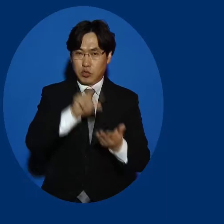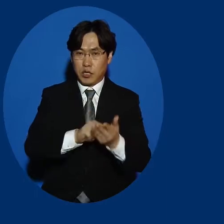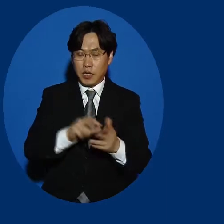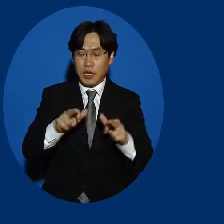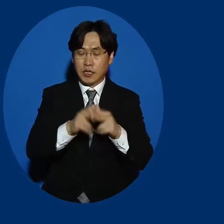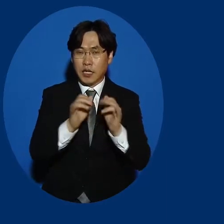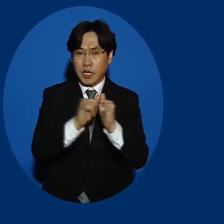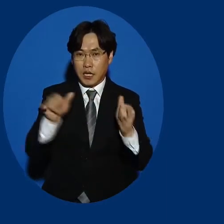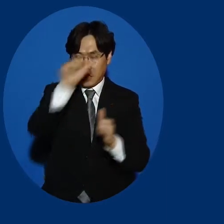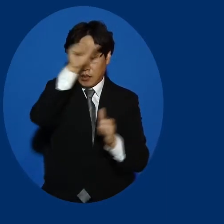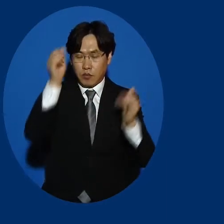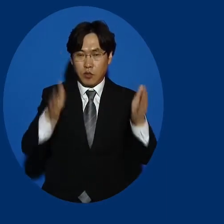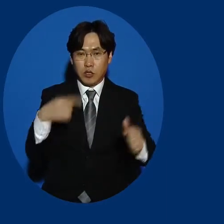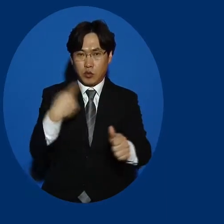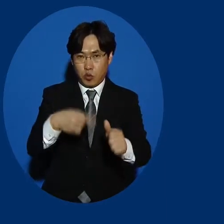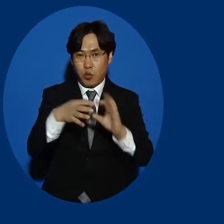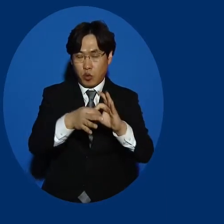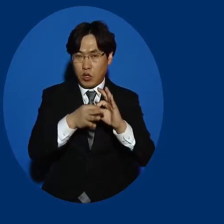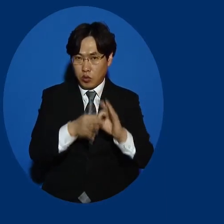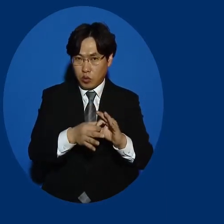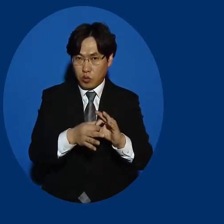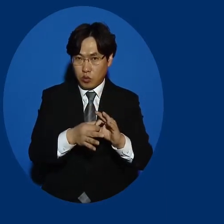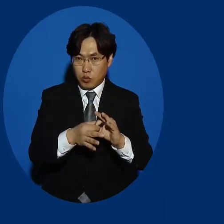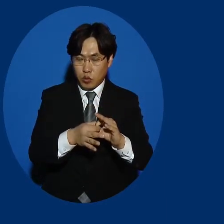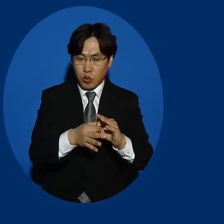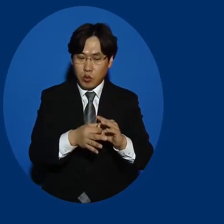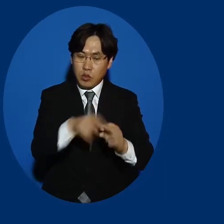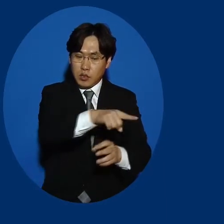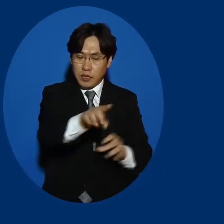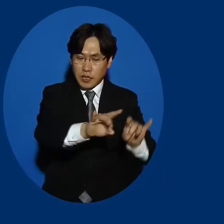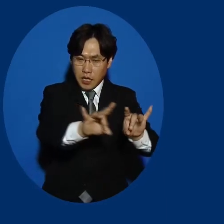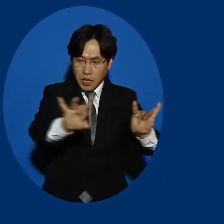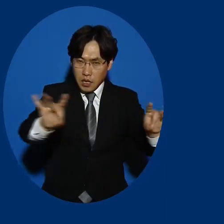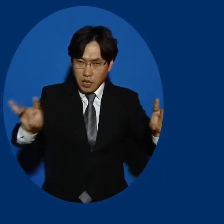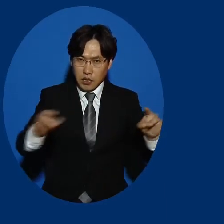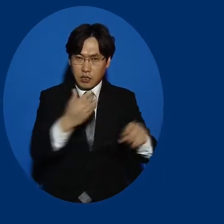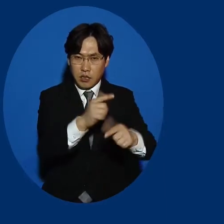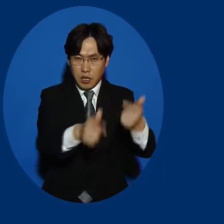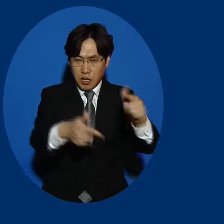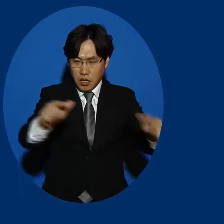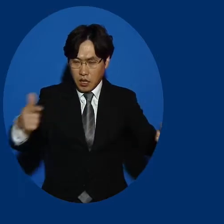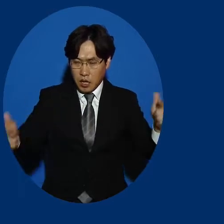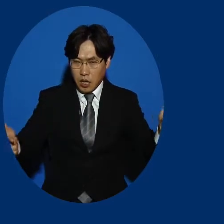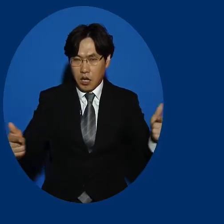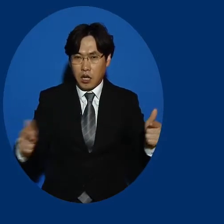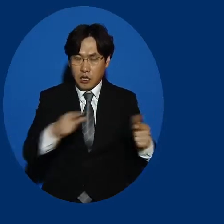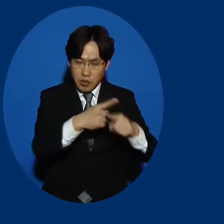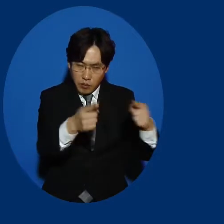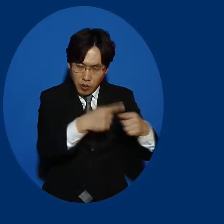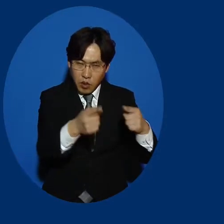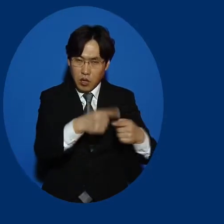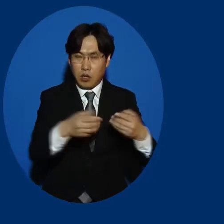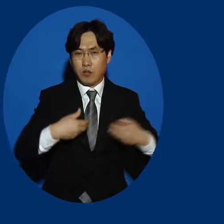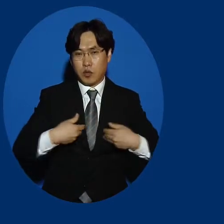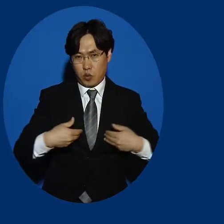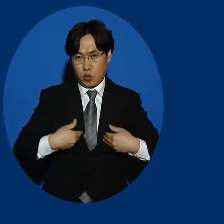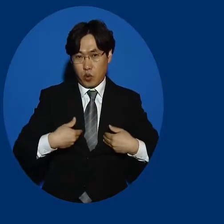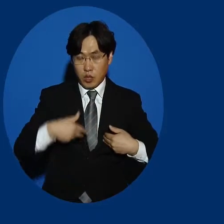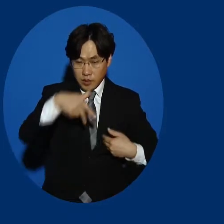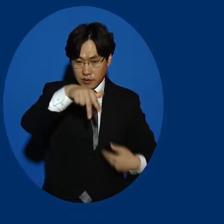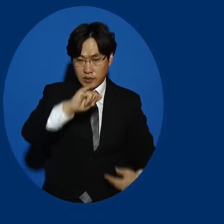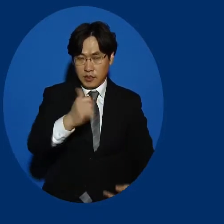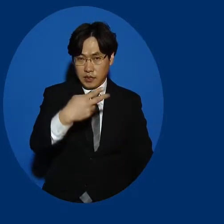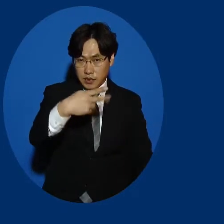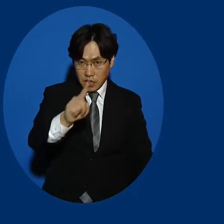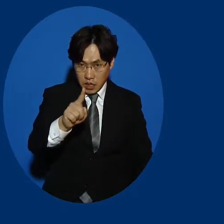장애인 평생교육에 있어서도 각각의 장애 유형에 대한 진단이 있어야 되고 그 진단에 따른